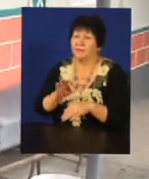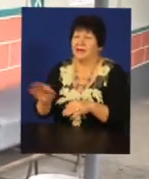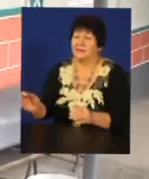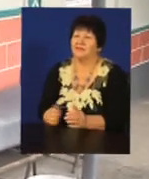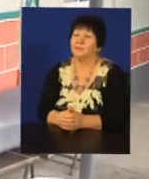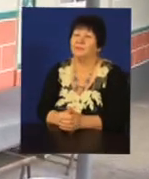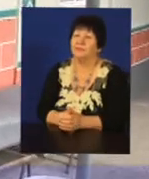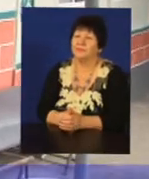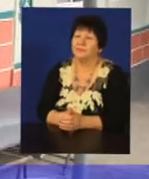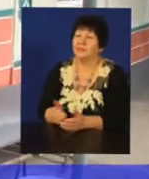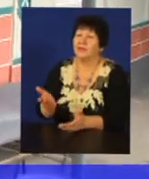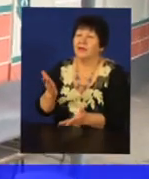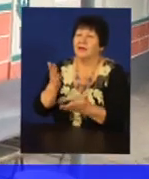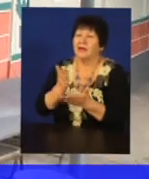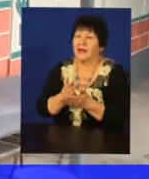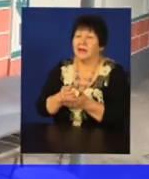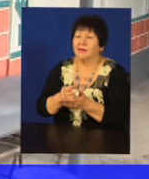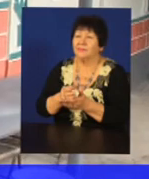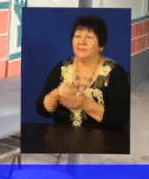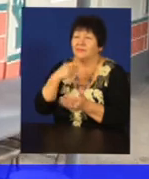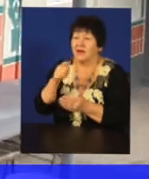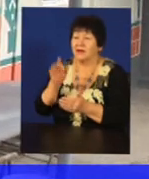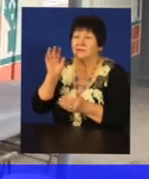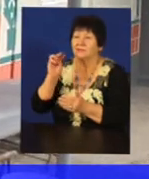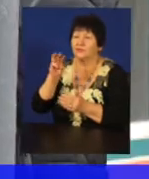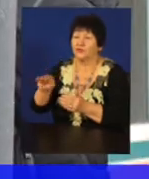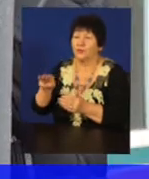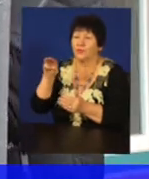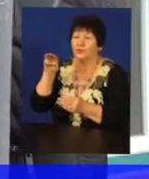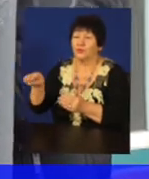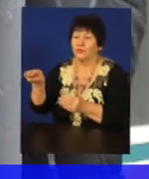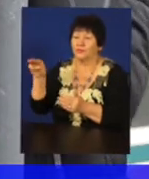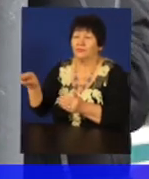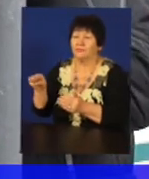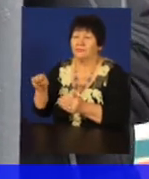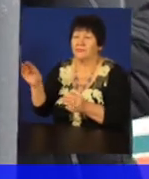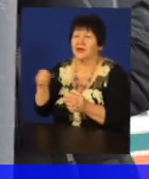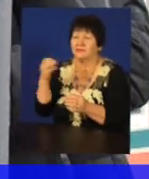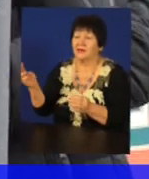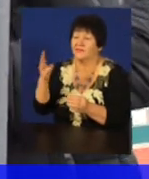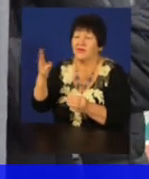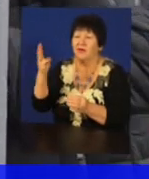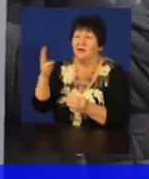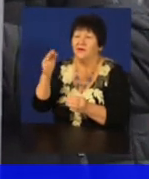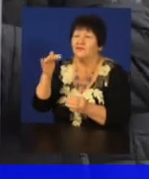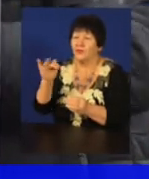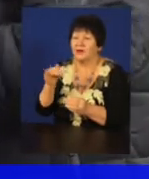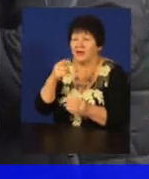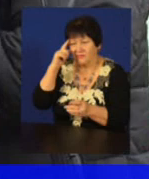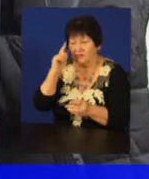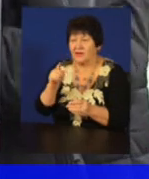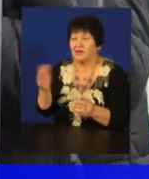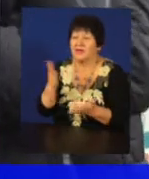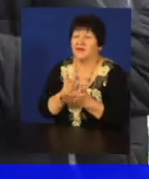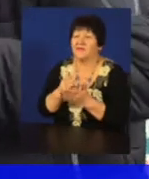am mai dormit. El își face tu. Și el nu face nimic. Și te salvează, că adică îți dă de știință că ea că a